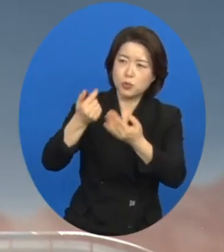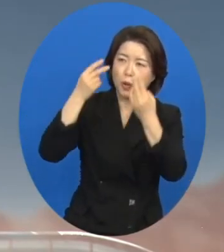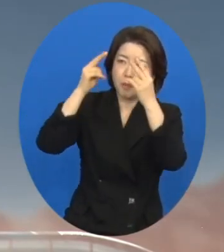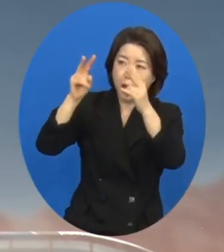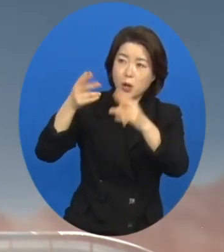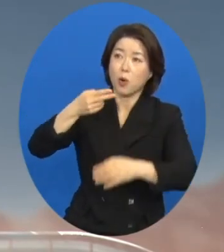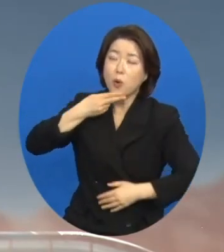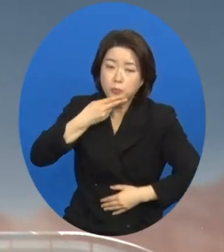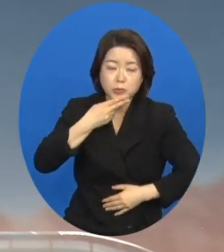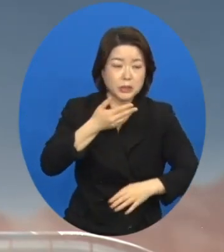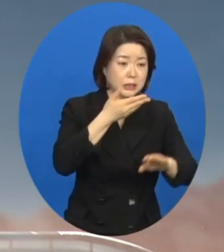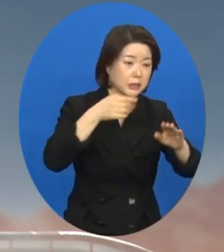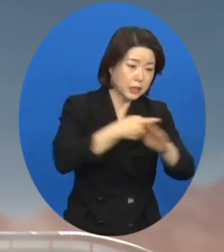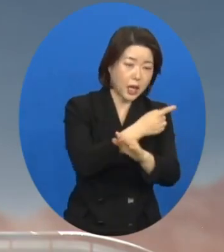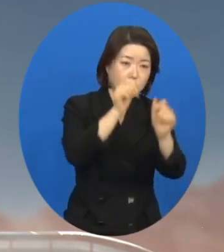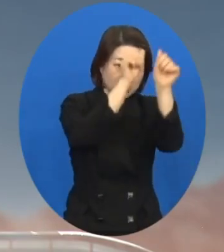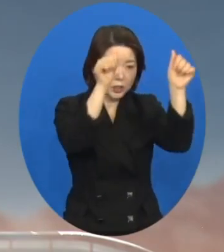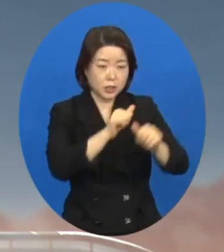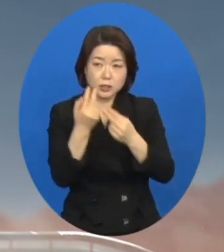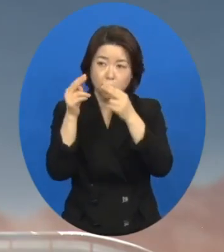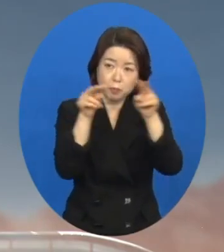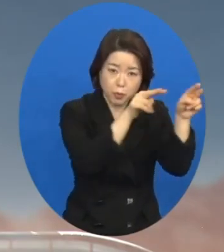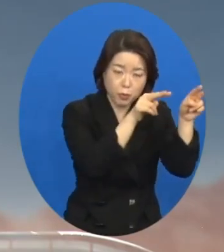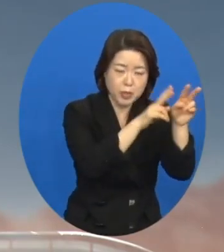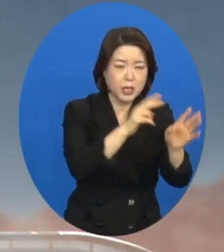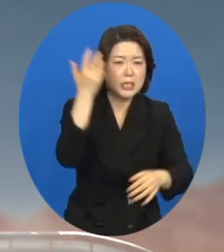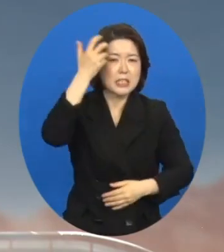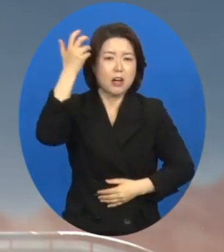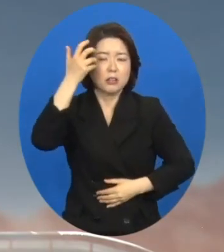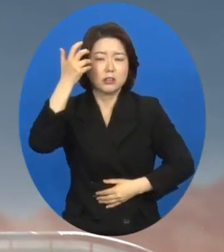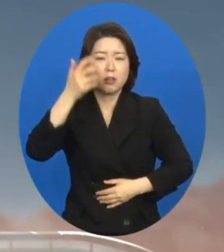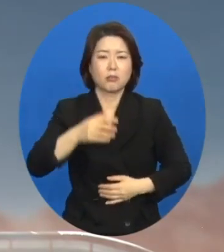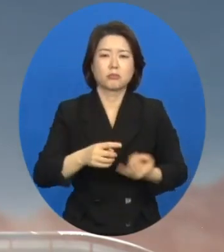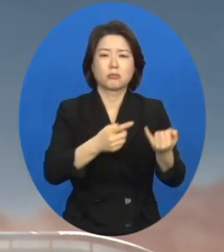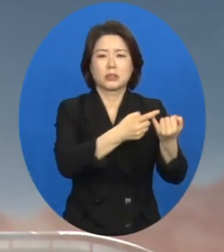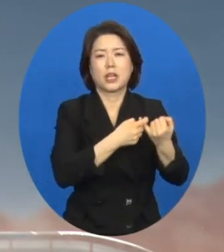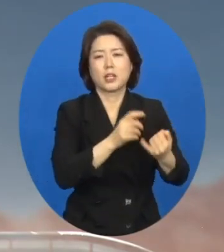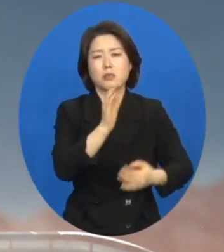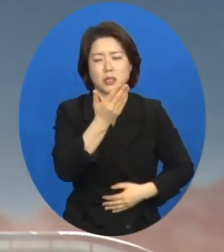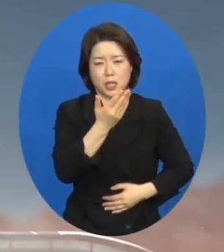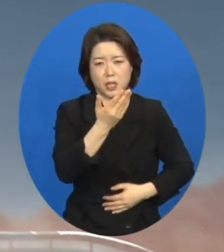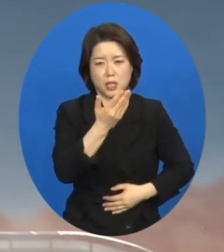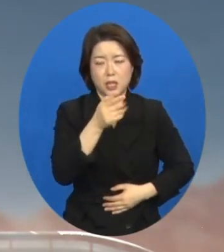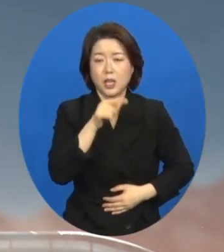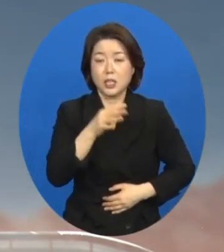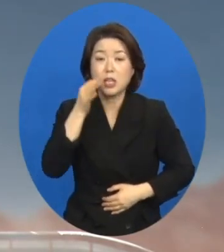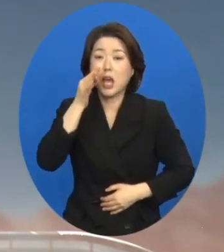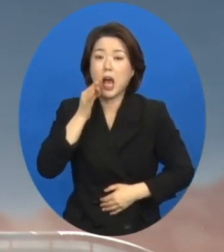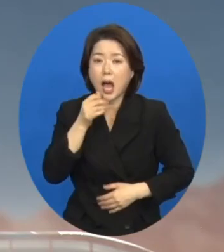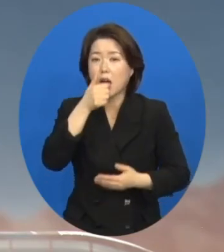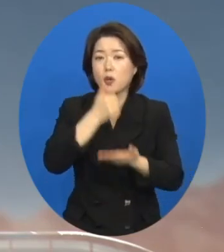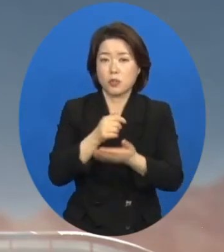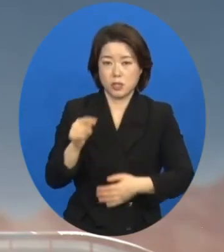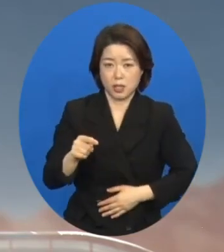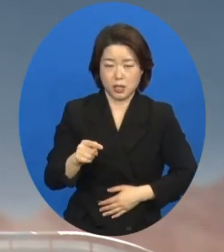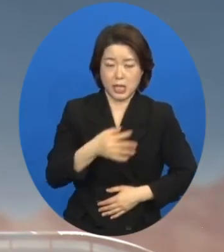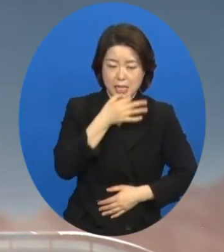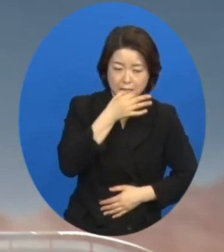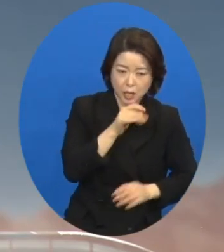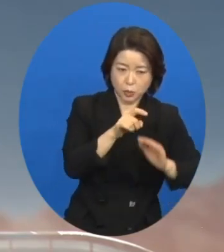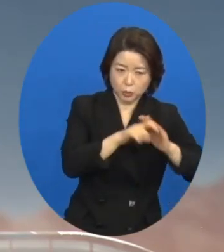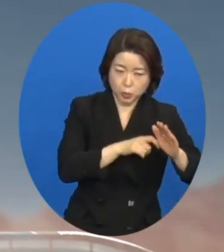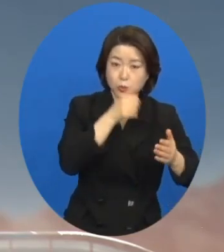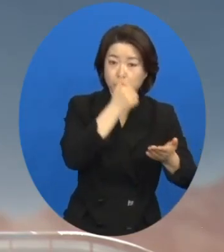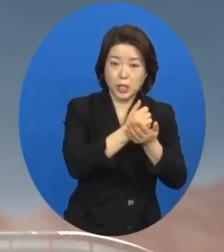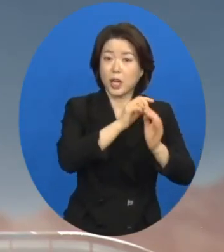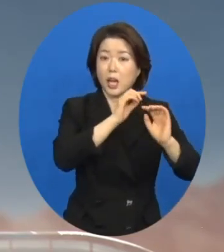우상을 바라보면 그것이 영적 가늠이 되는 거예요. 여러분, 이것이 아간의 범죄입니다. 단지 탐욕, 도둑질, 죄가